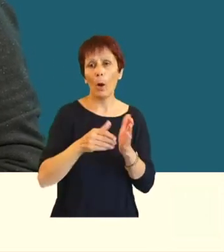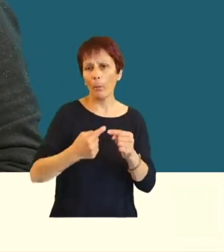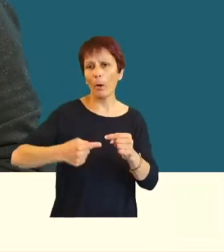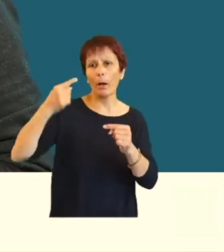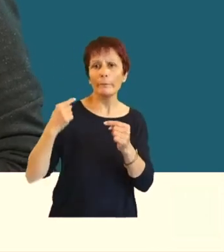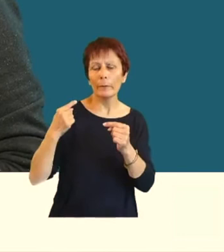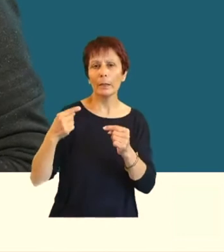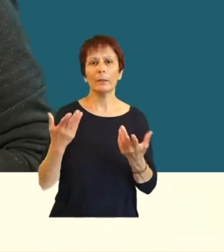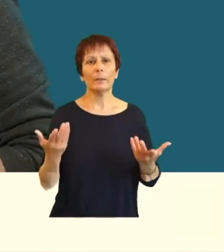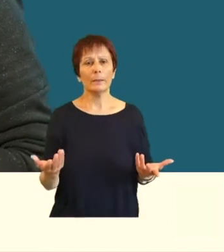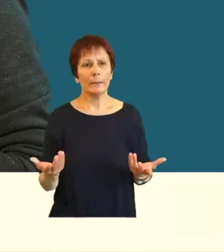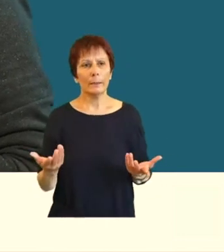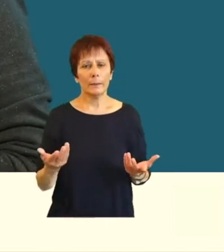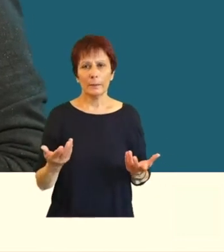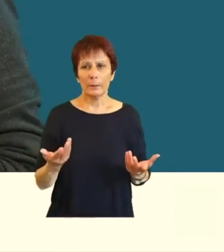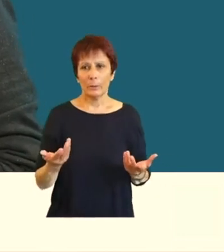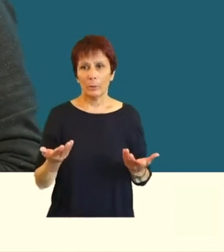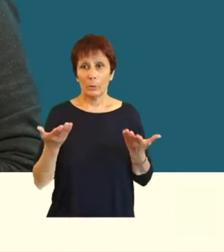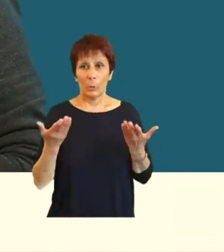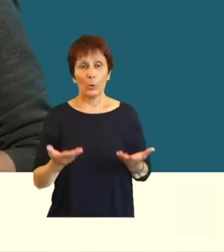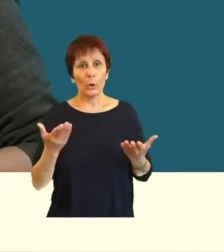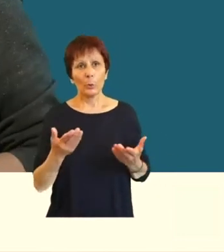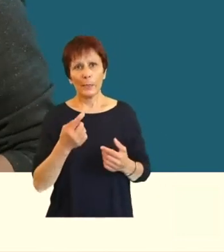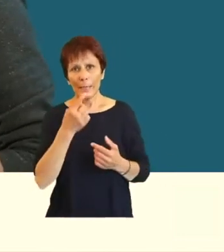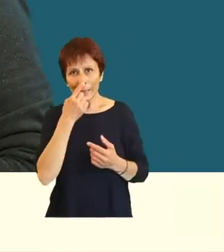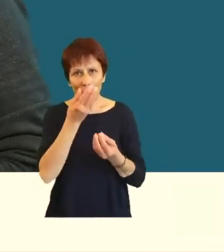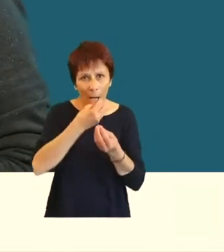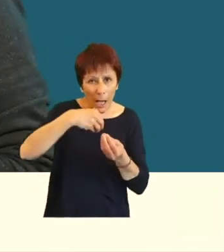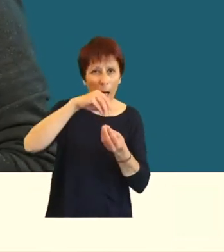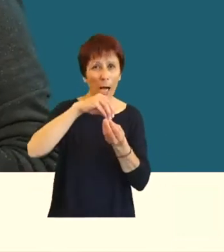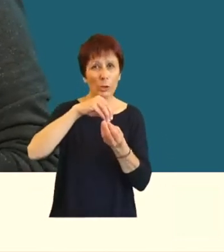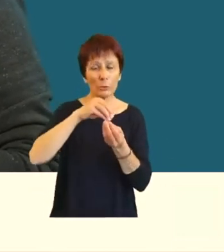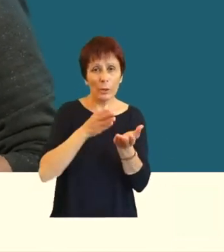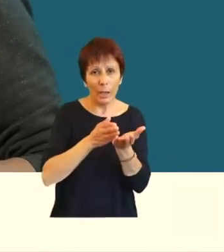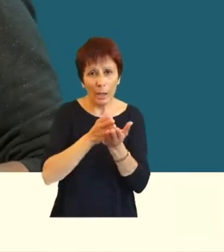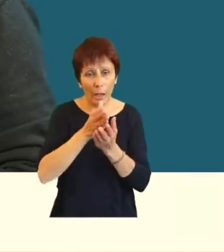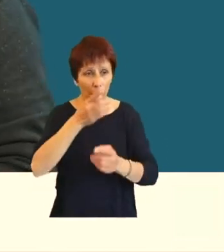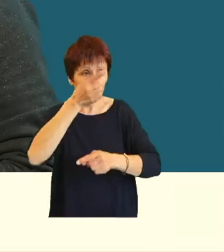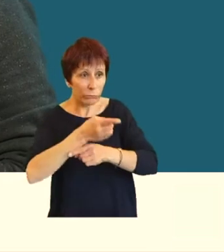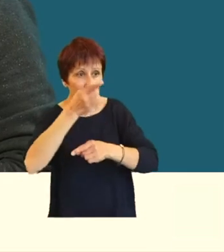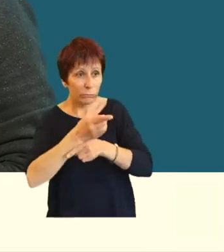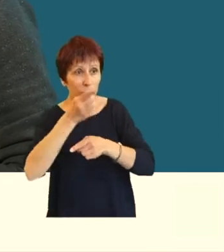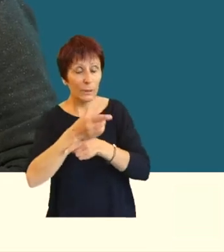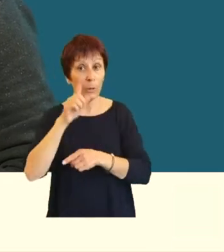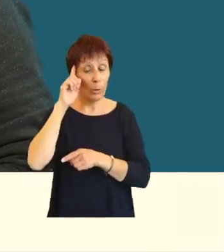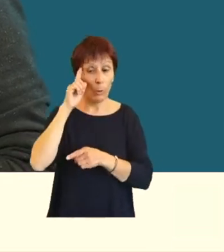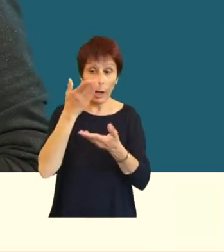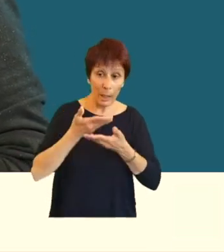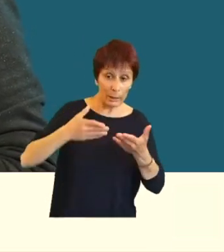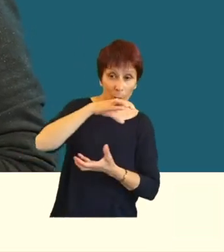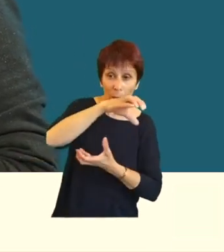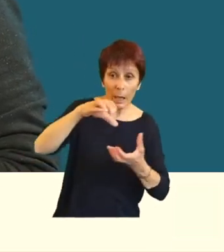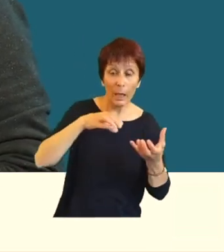il nous semble donc très malvenu aujourd'hui d'ouvrir de nouveaux axes d'injonction, sachant qu'effectivement que cette situation économique fragile